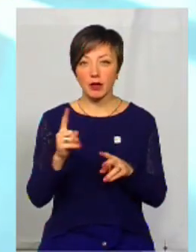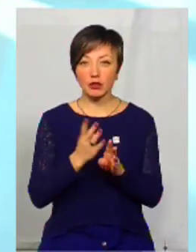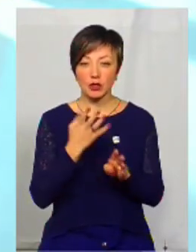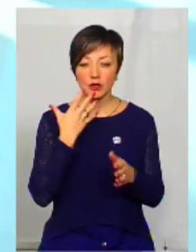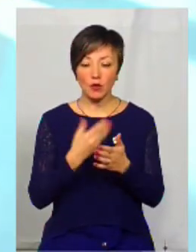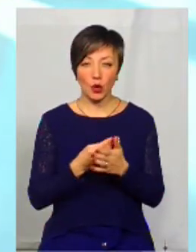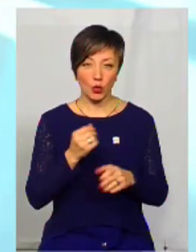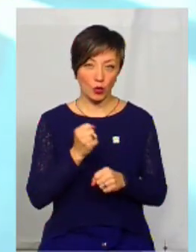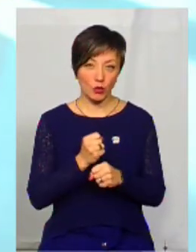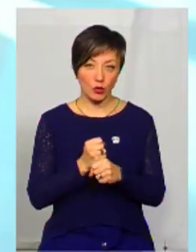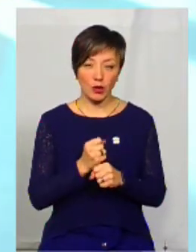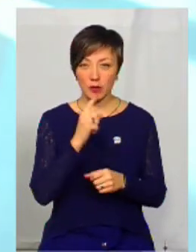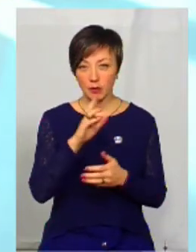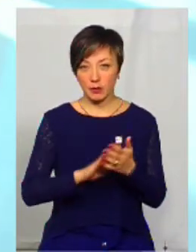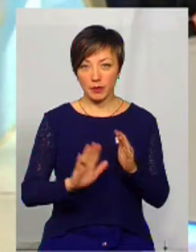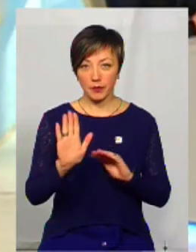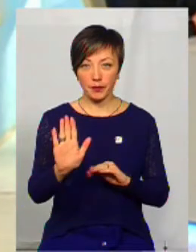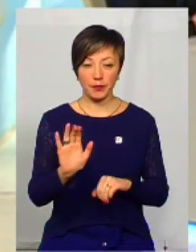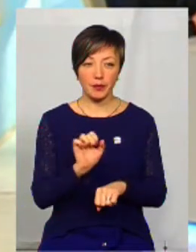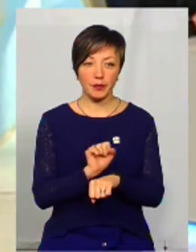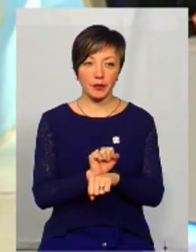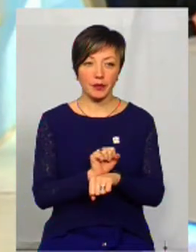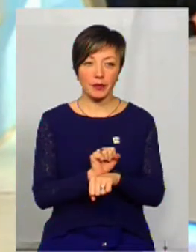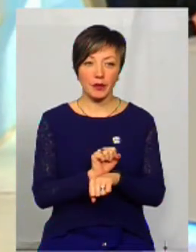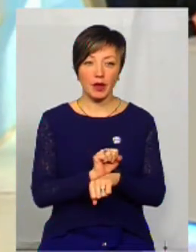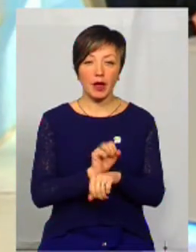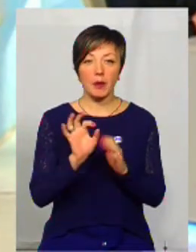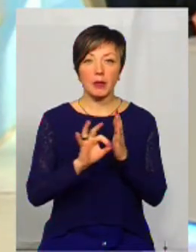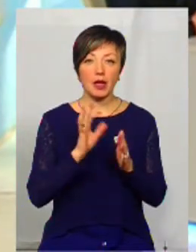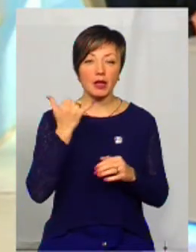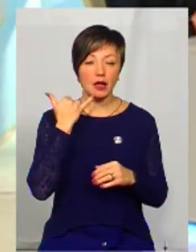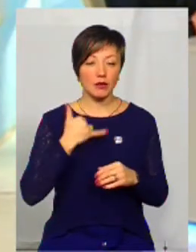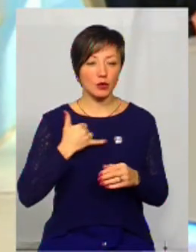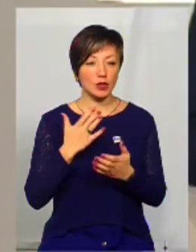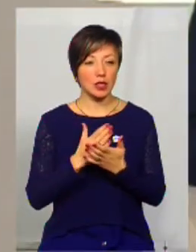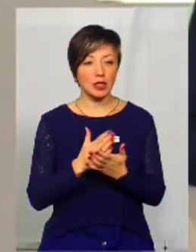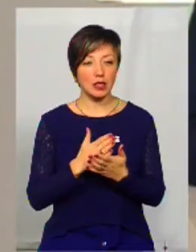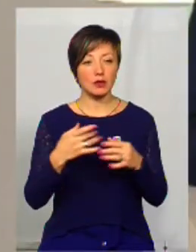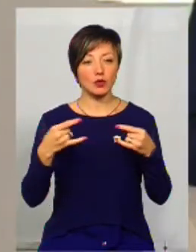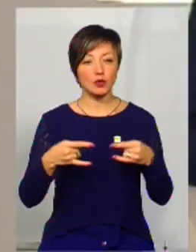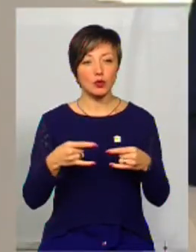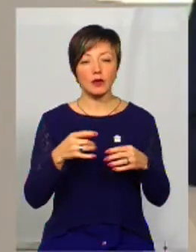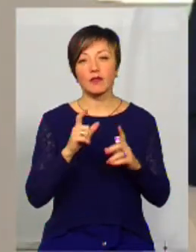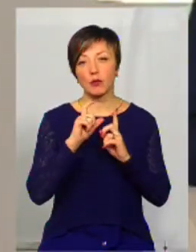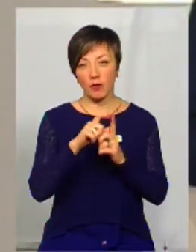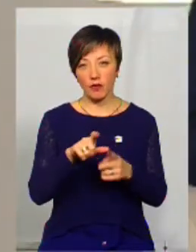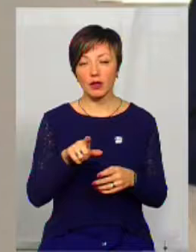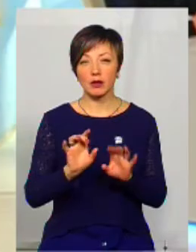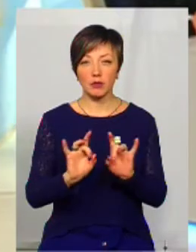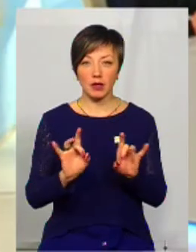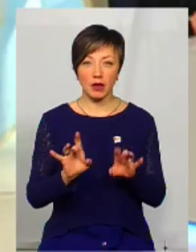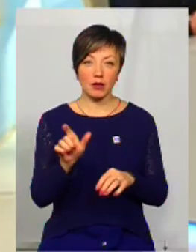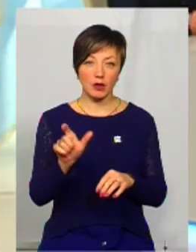чергу свою роботу. Я перепрошую, я вас переб'ю. Мені підказують, що в нас є телефонний дзвінок у студії. Відповімо на